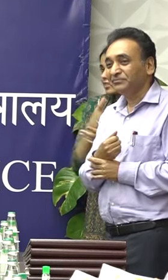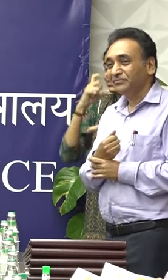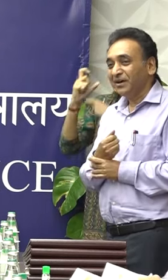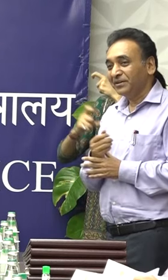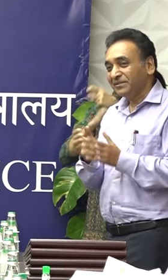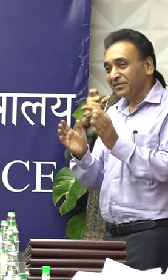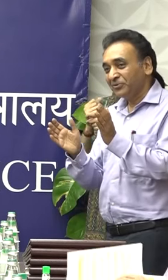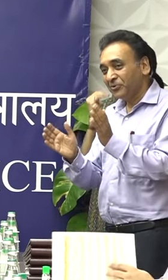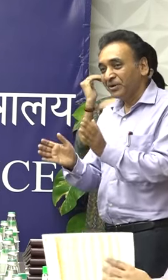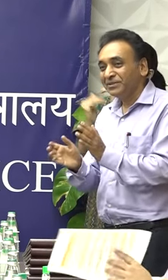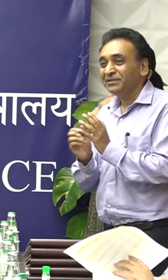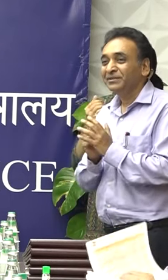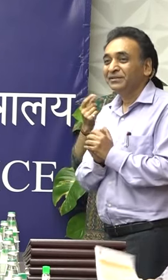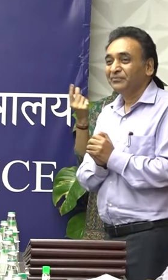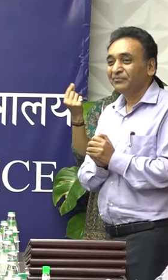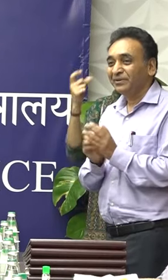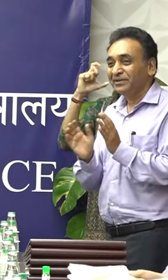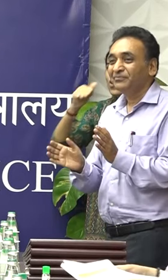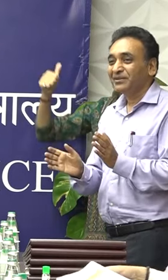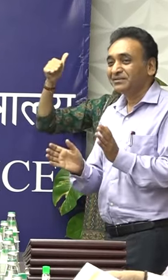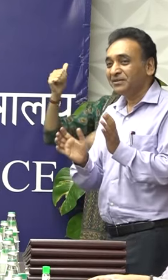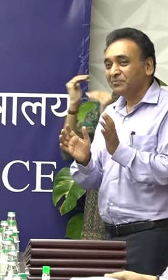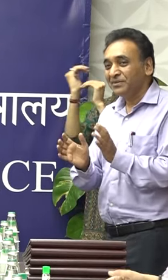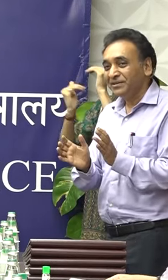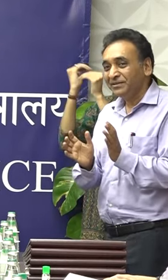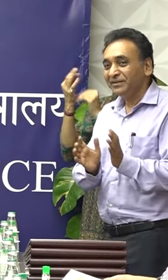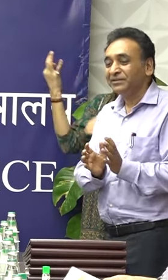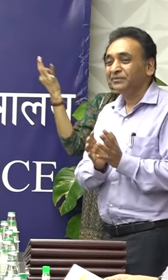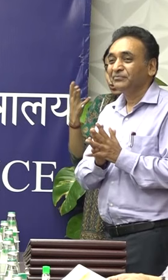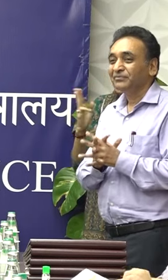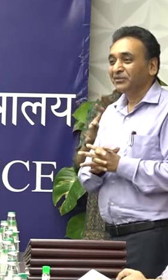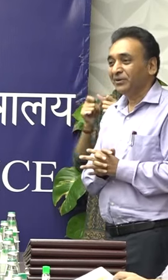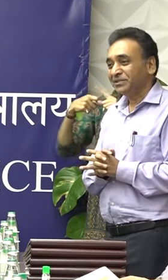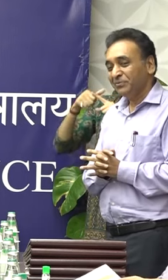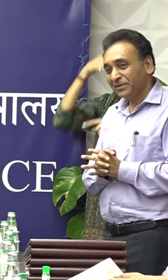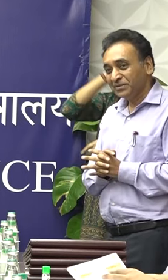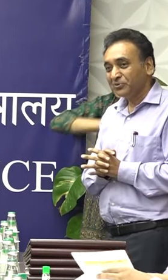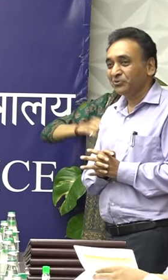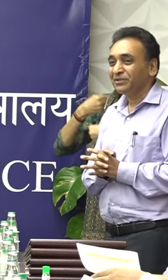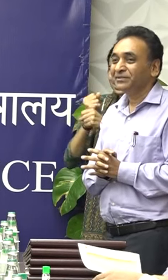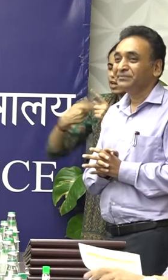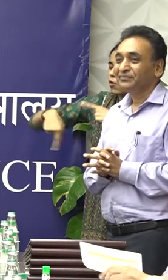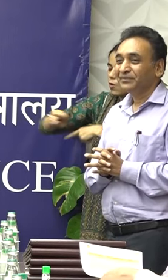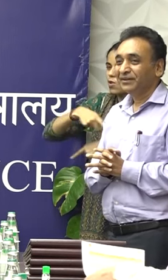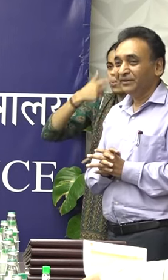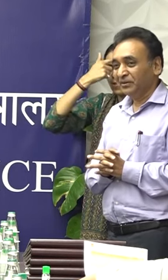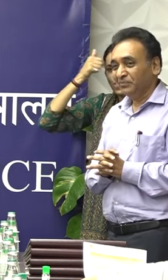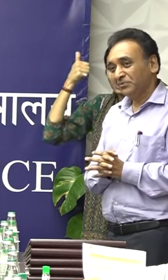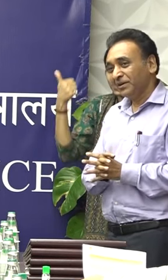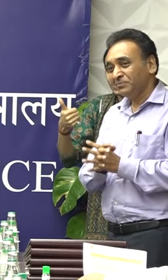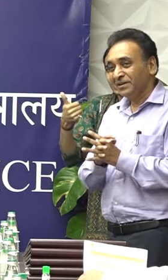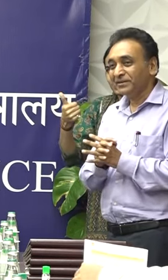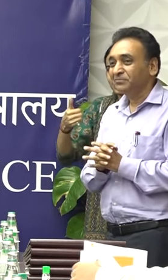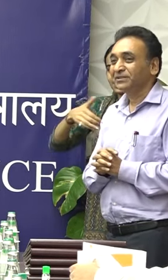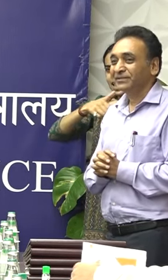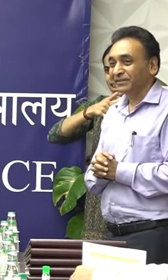बिल्कुल आगे जाके करोड़ों का भी धंधा करें, बढ़ें, स्टार्टअप मेक इन इंडिया करें, तो ऐसी भी मेरी सबको शुभेच्छा, एंड बिल्कुल